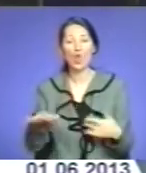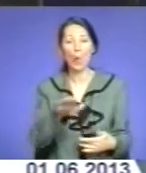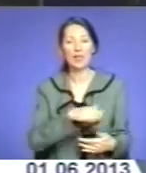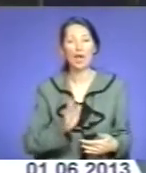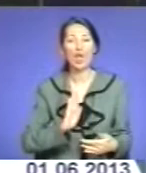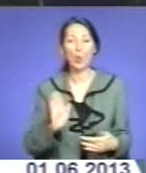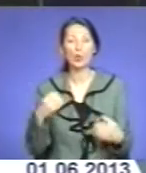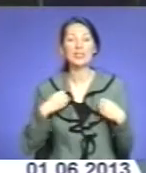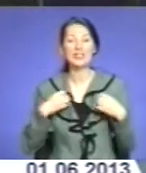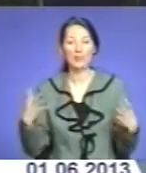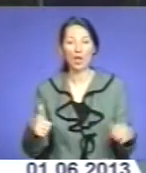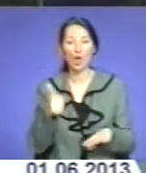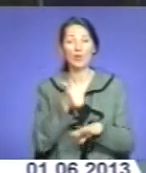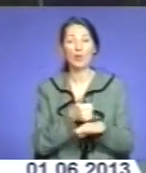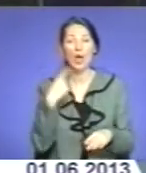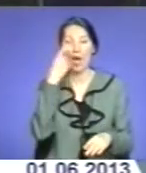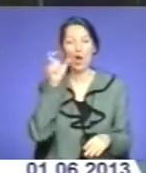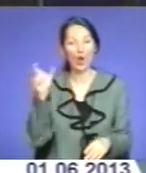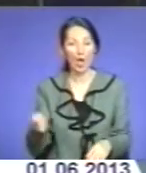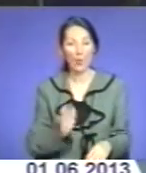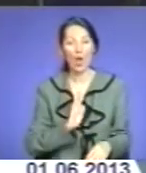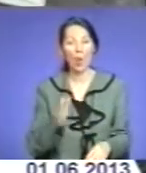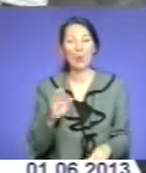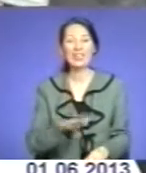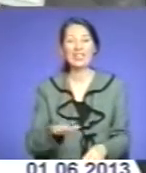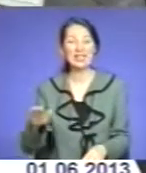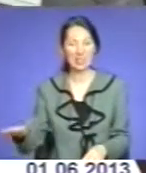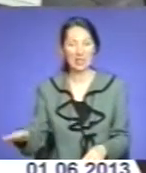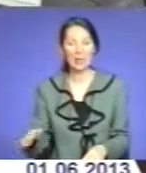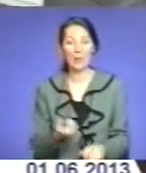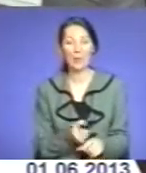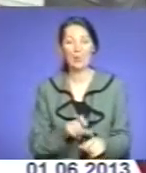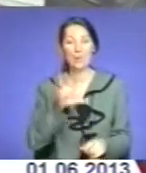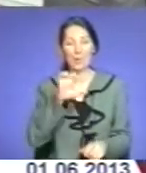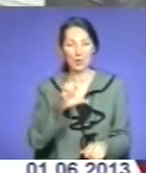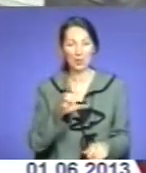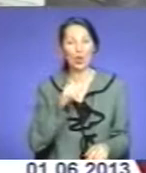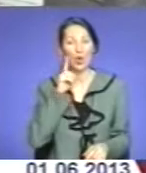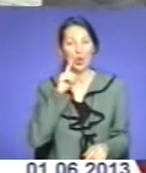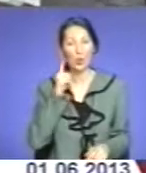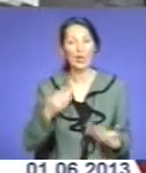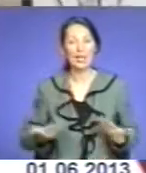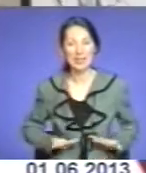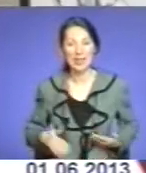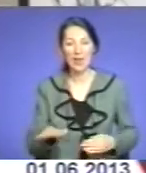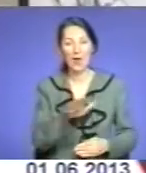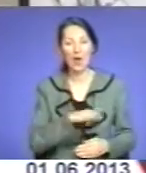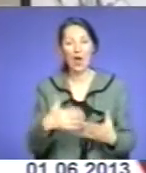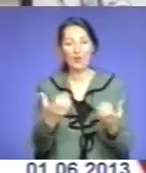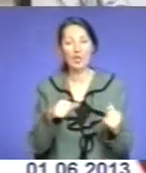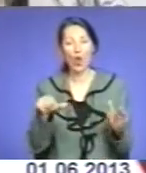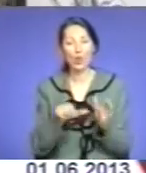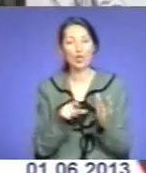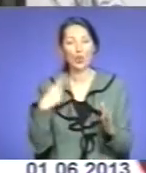відбулося свято, головними героями якого стали діти. Понад 500 юних жителів краю взяли участь в обласній акції